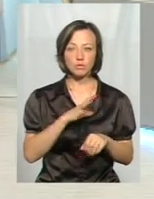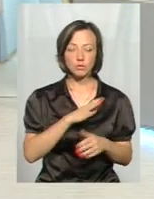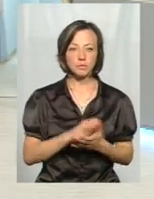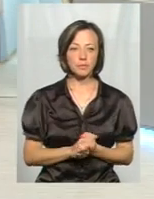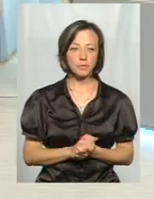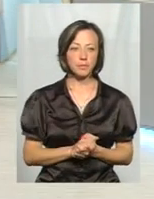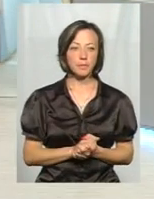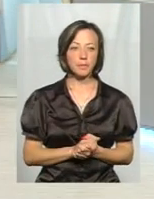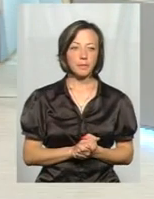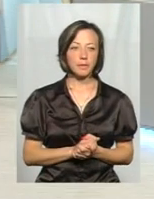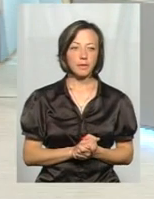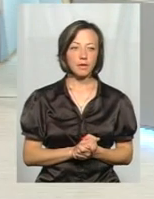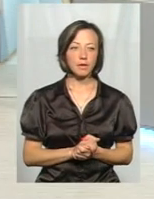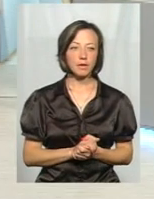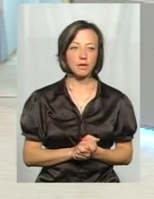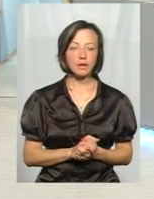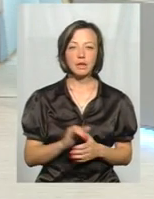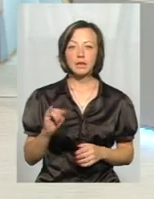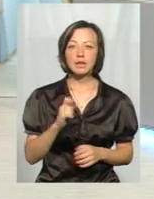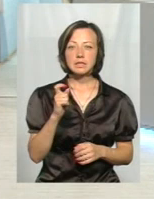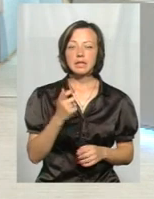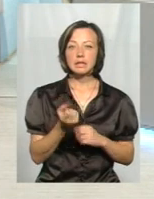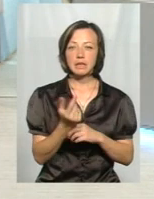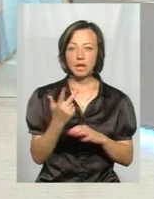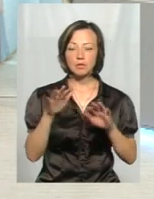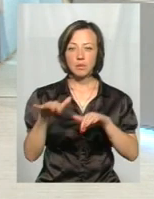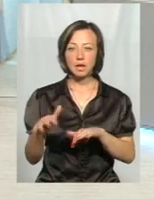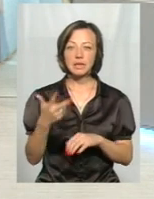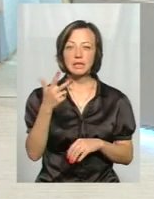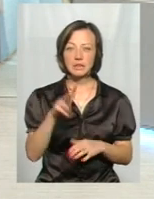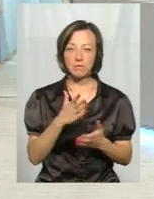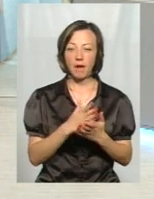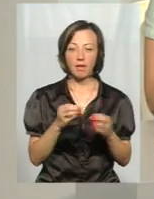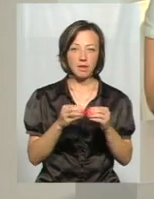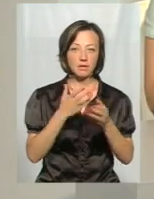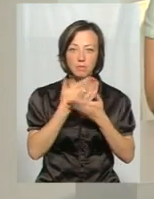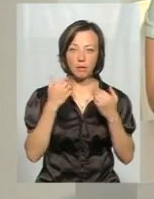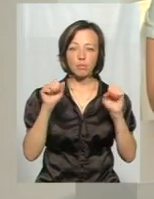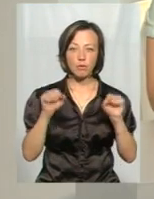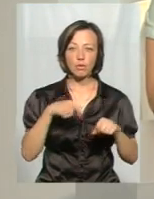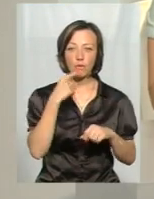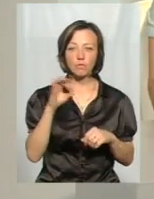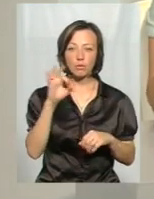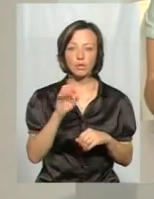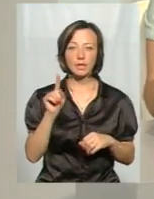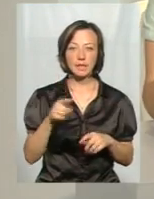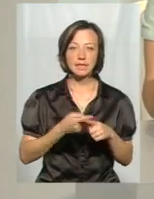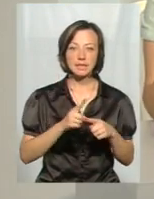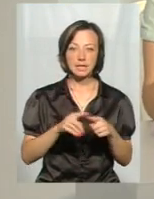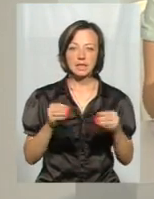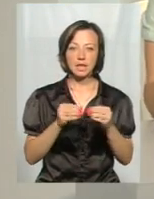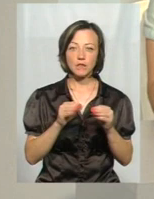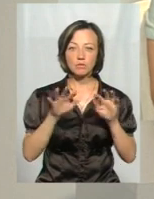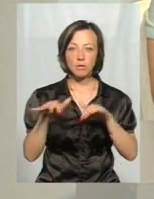мати з приводу недоліків. З 13 пляжів 3 мають паспорти, а 10 не мають. Ми можемо говорити про те, що ці